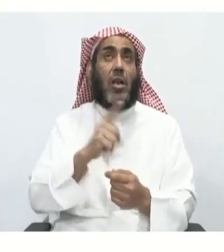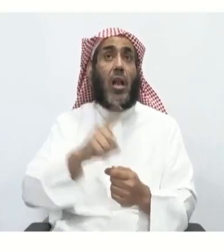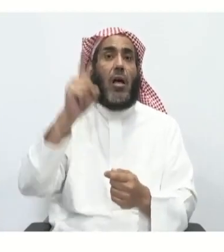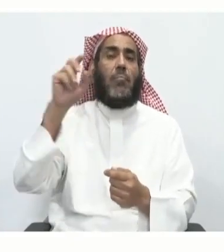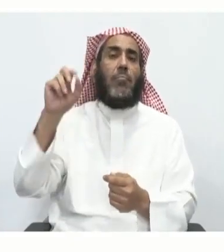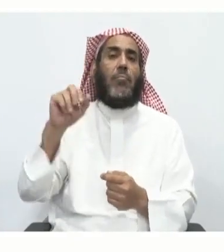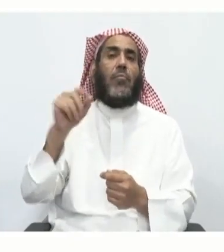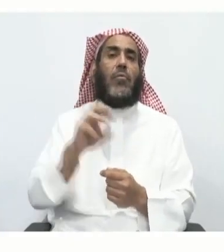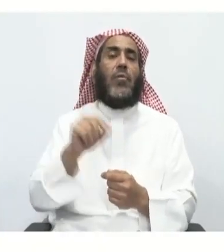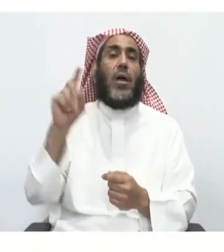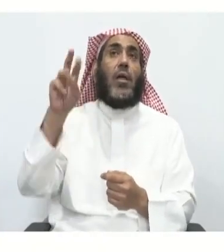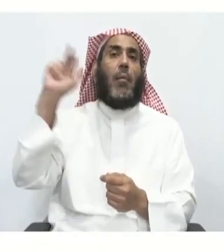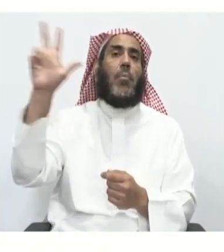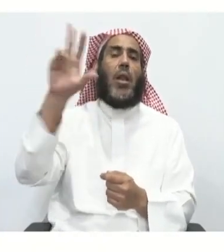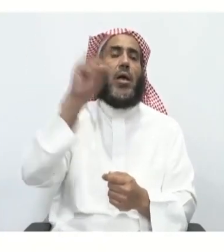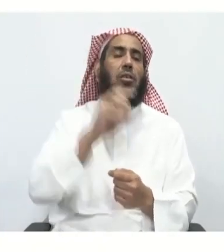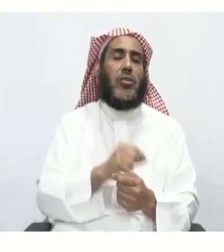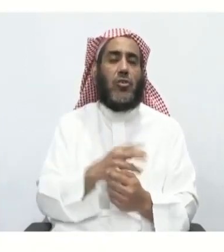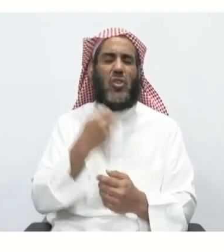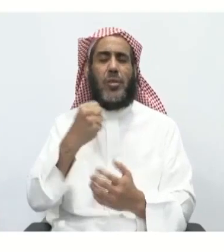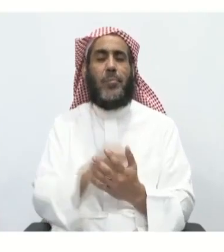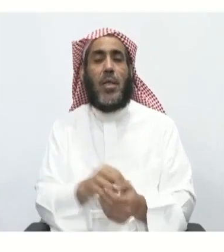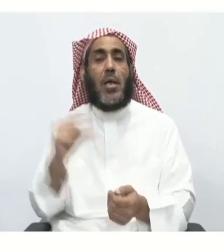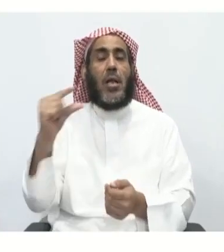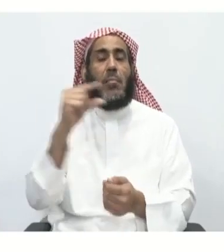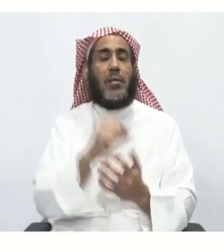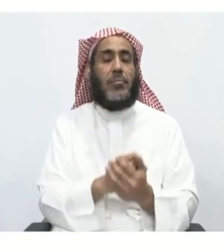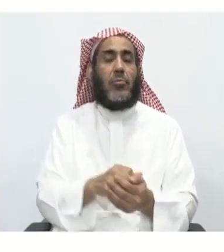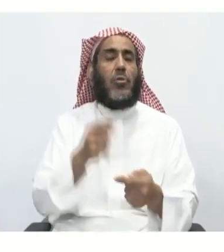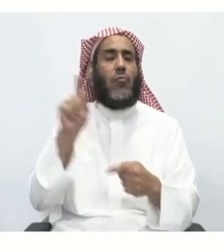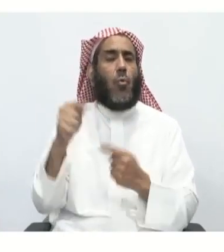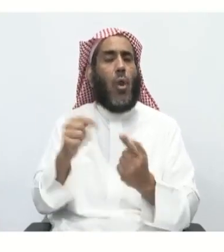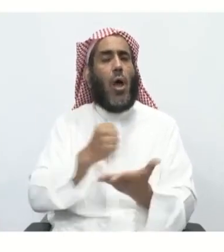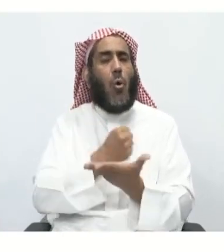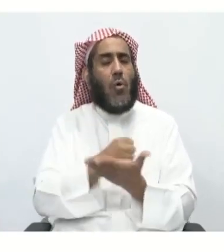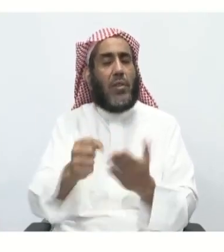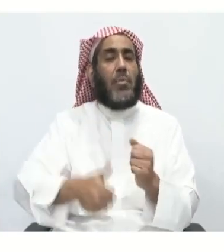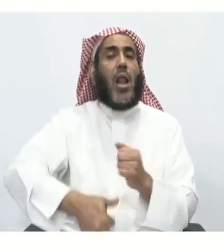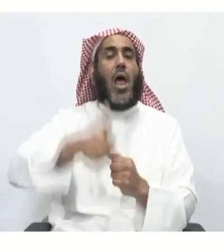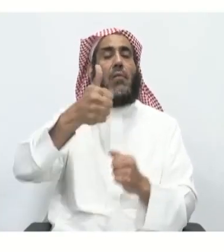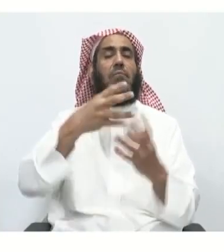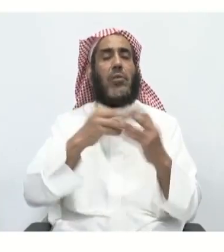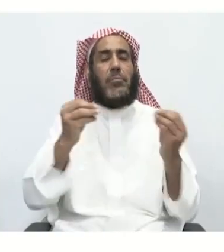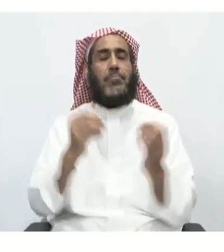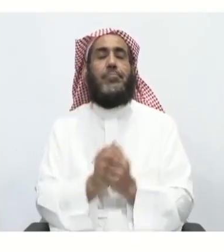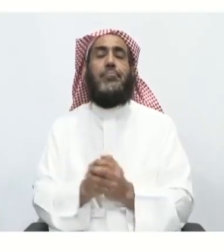في عذاب الله شديد هذه الكلمات او التي حذفت الالف منها